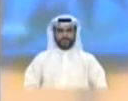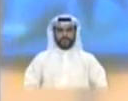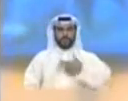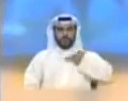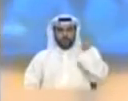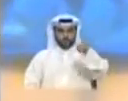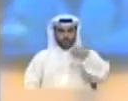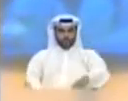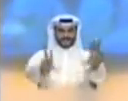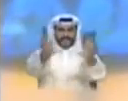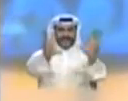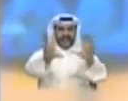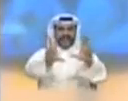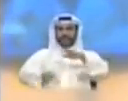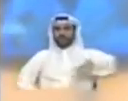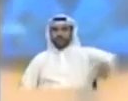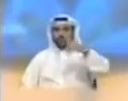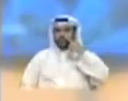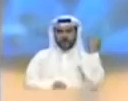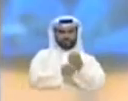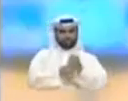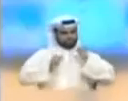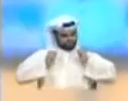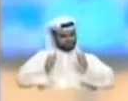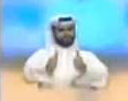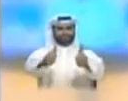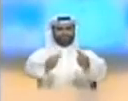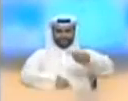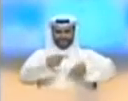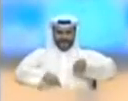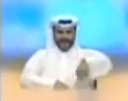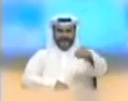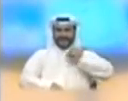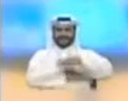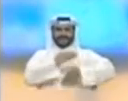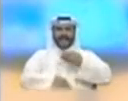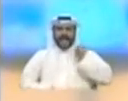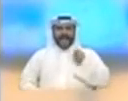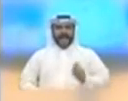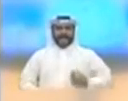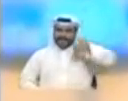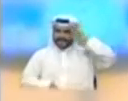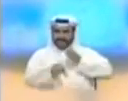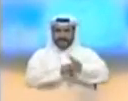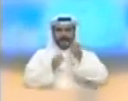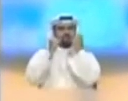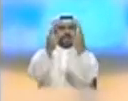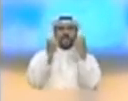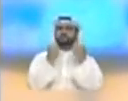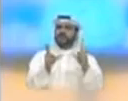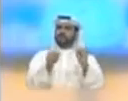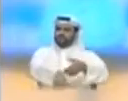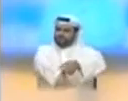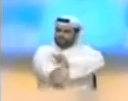وزارة الإعلام بقطاعاتها المختلفة على جهوزية تامة خلال فترة عيد الأضحى المبارك لضمان سير العمل